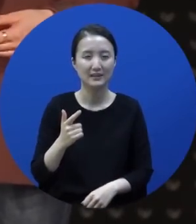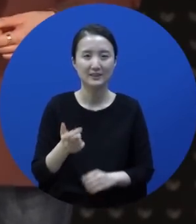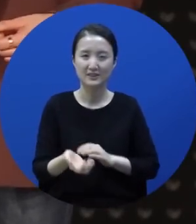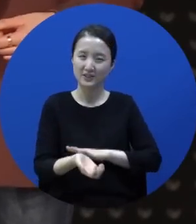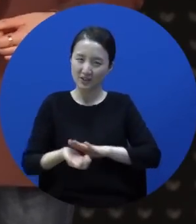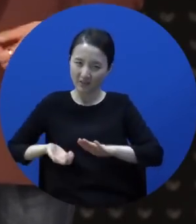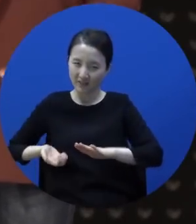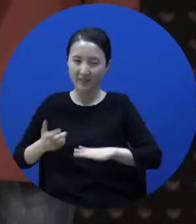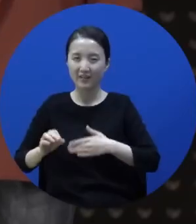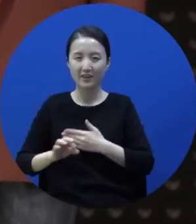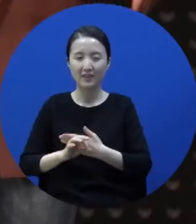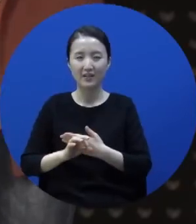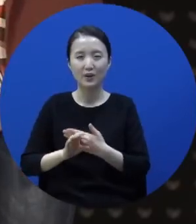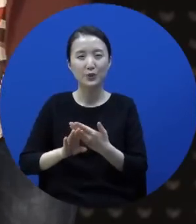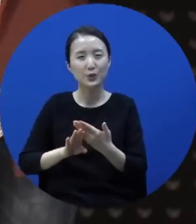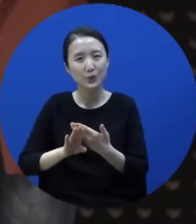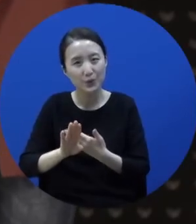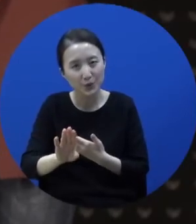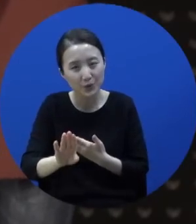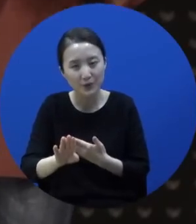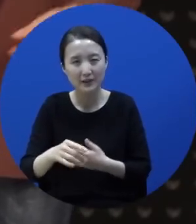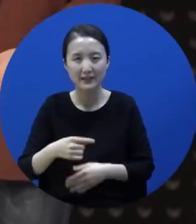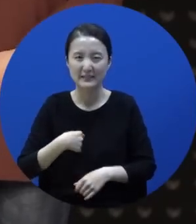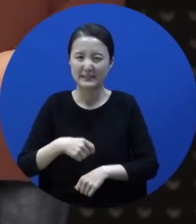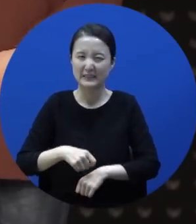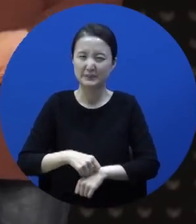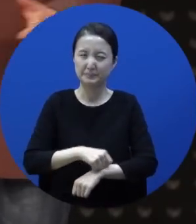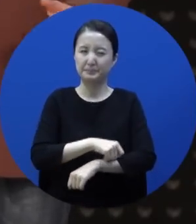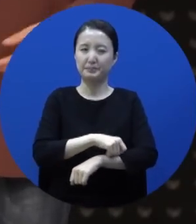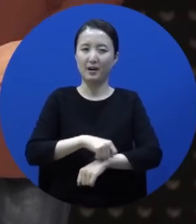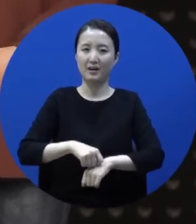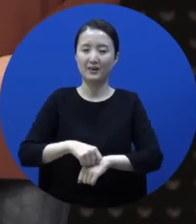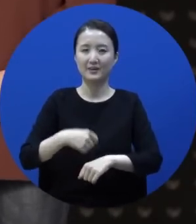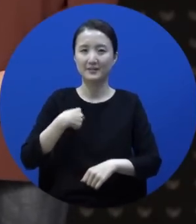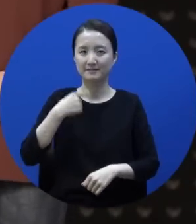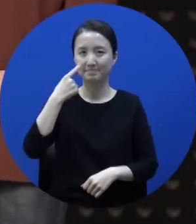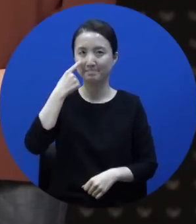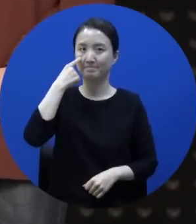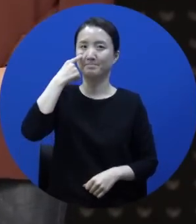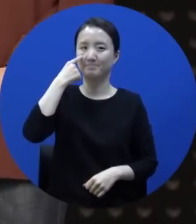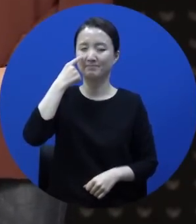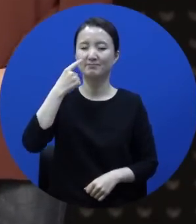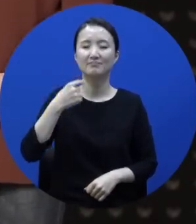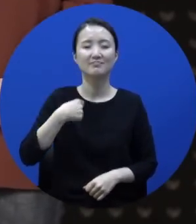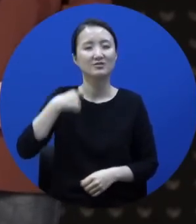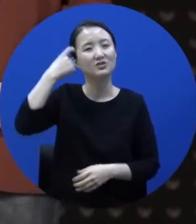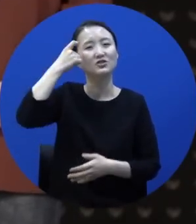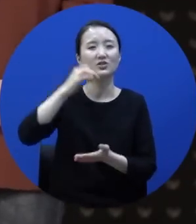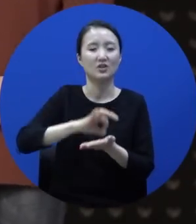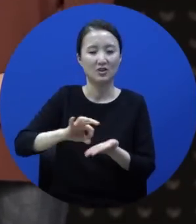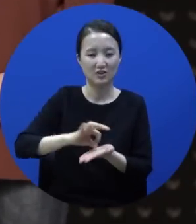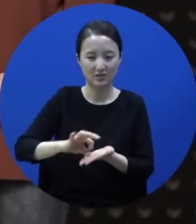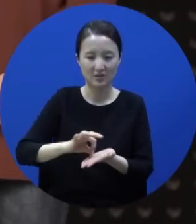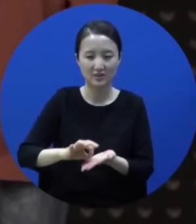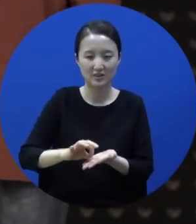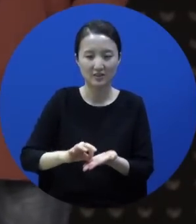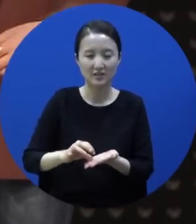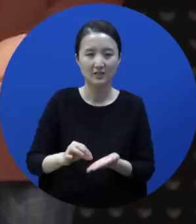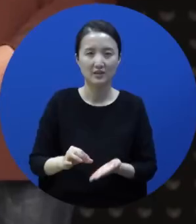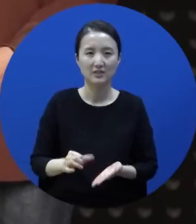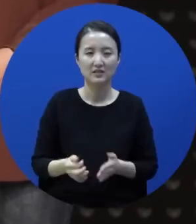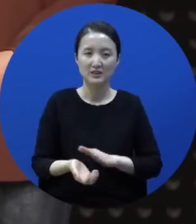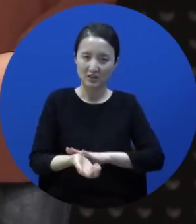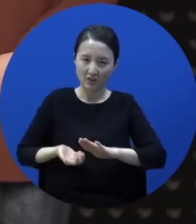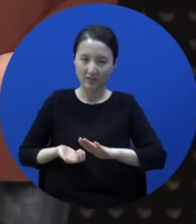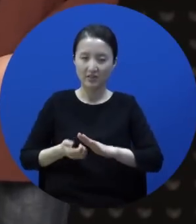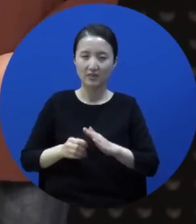하냐면 다음 날 전화하던, 그 전날 전화하던. 그날 하면 기억 못할 것 같아서 미리 했어. 아니면 그